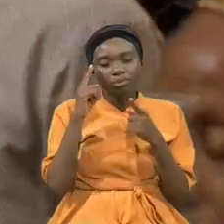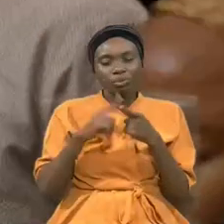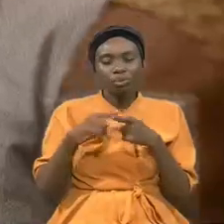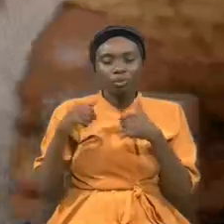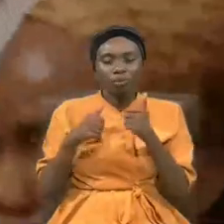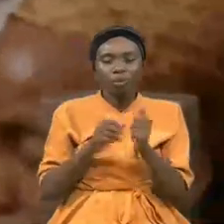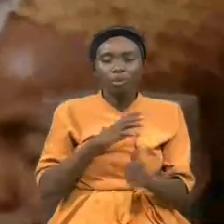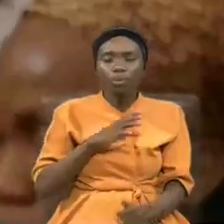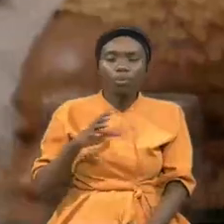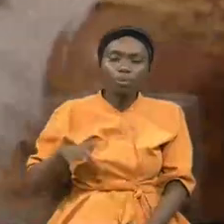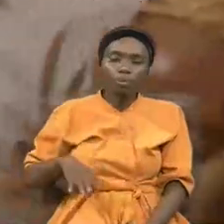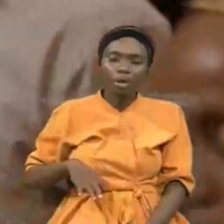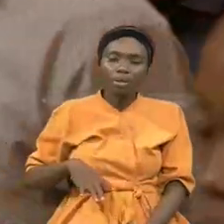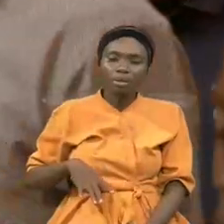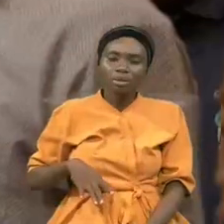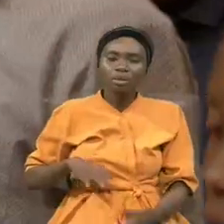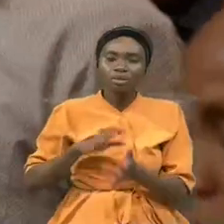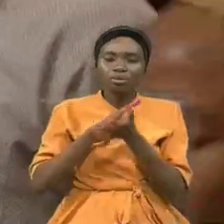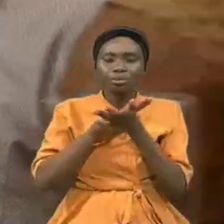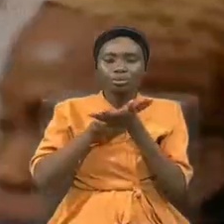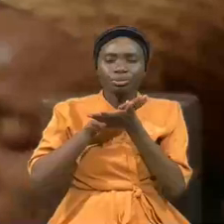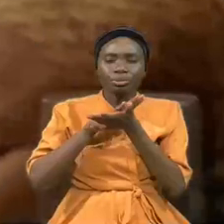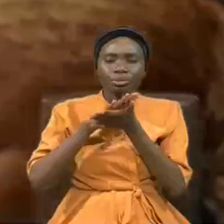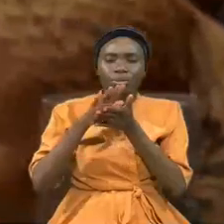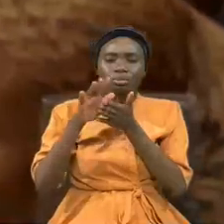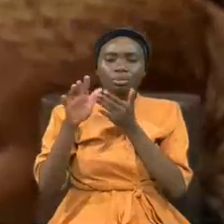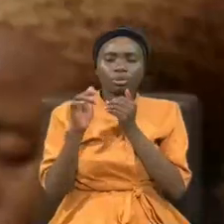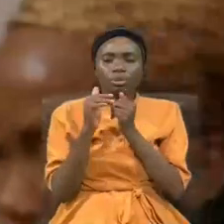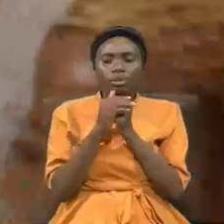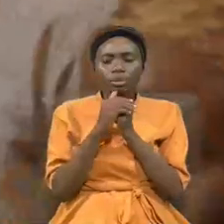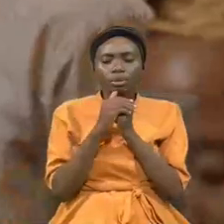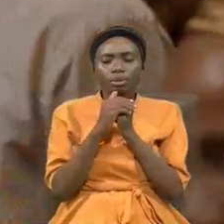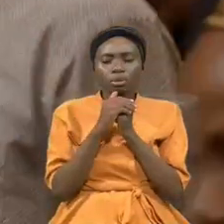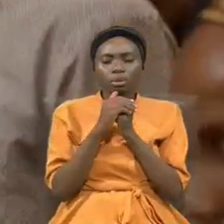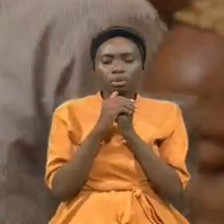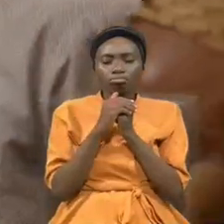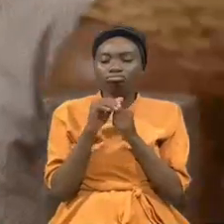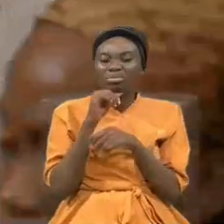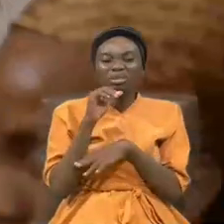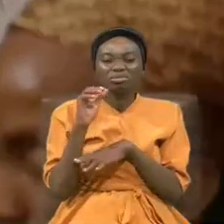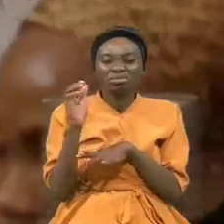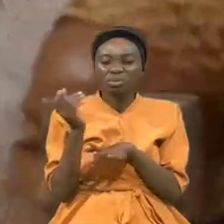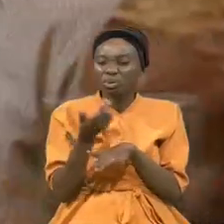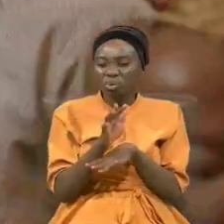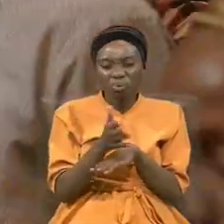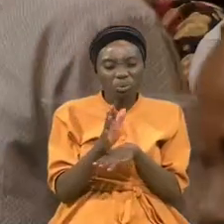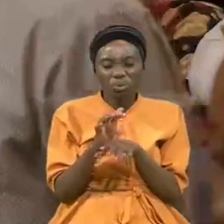suivre Christ de façon transparente, sans magouille,